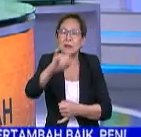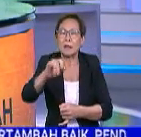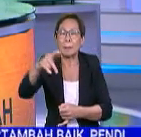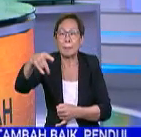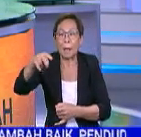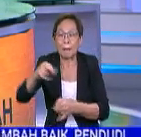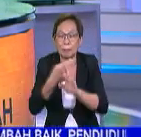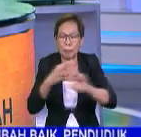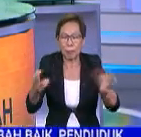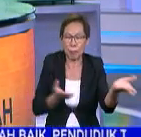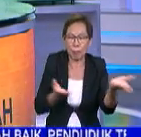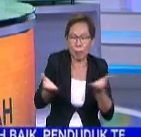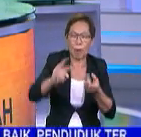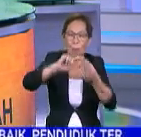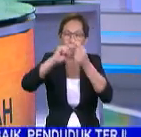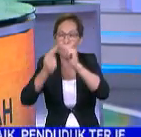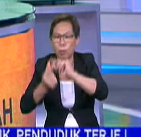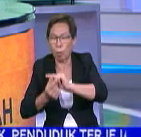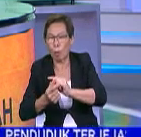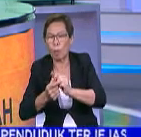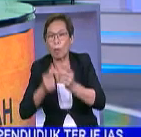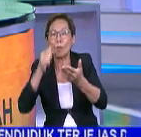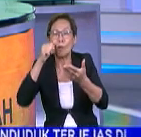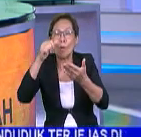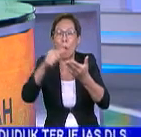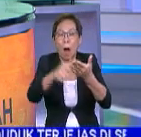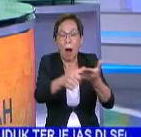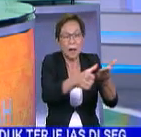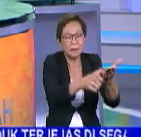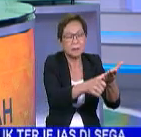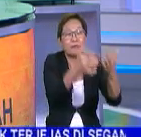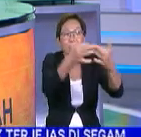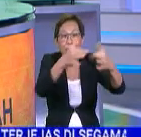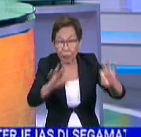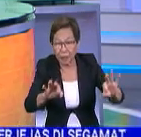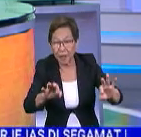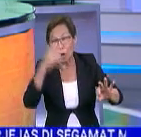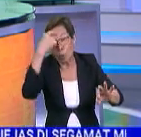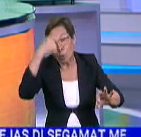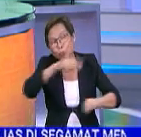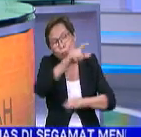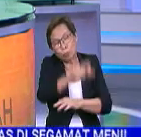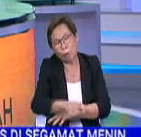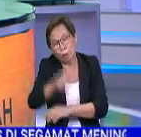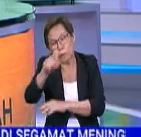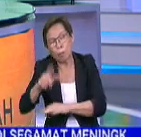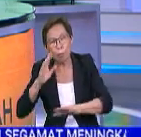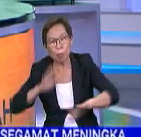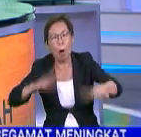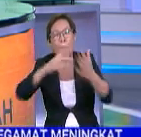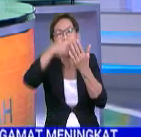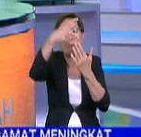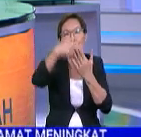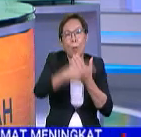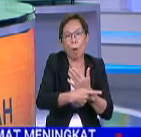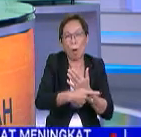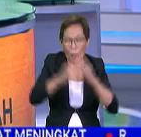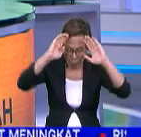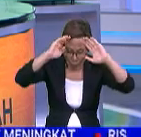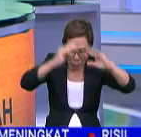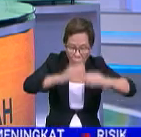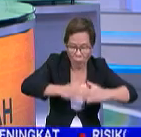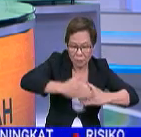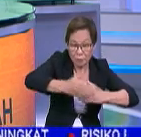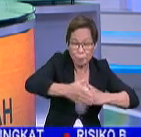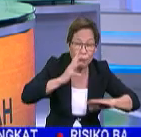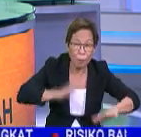Negara menyediakan perkhidmatan penggantian dokumen pengenalan diri secara percuma kepada penduduk terjejas menerusi program Mekar Prihatin Pasca